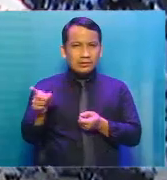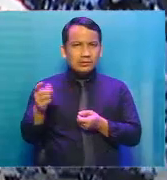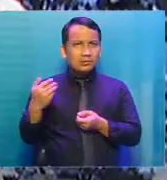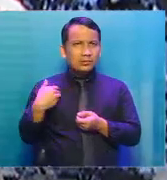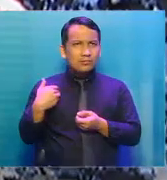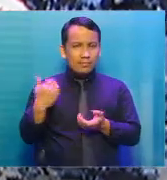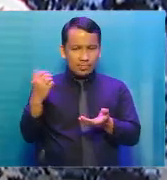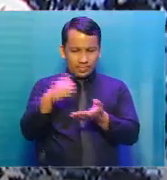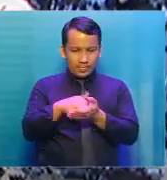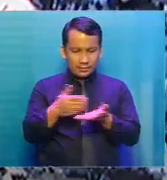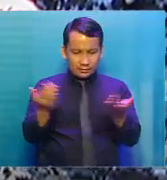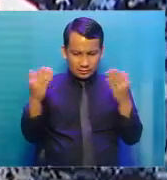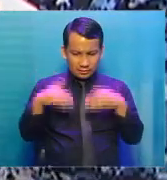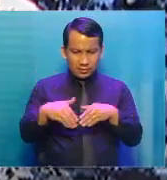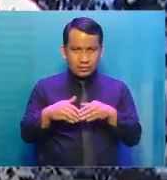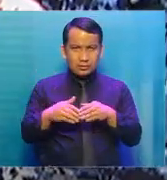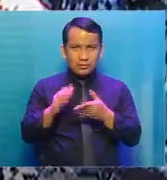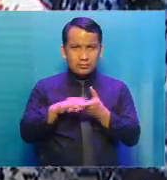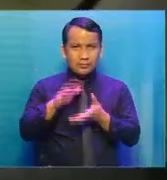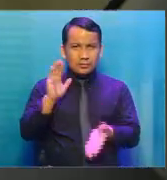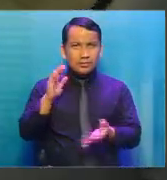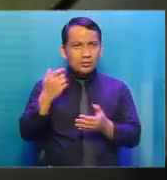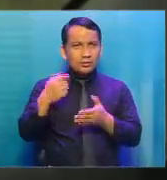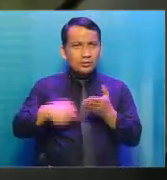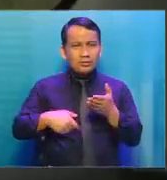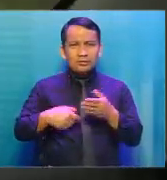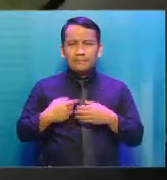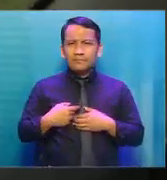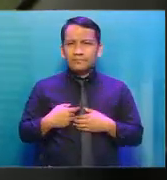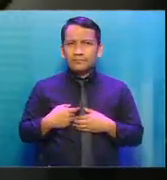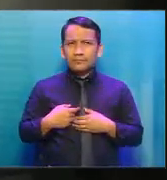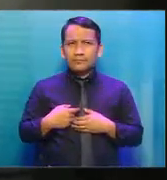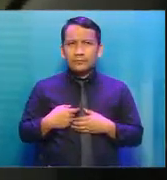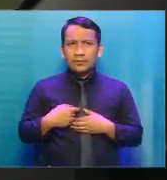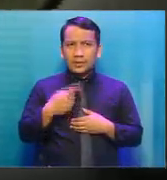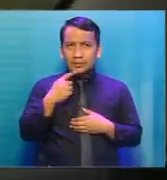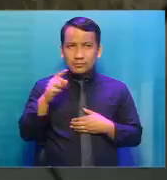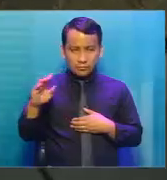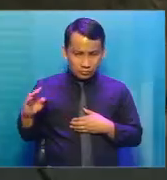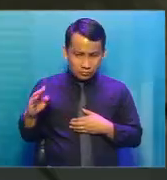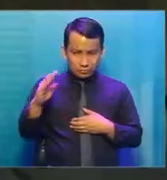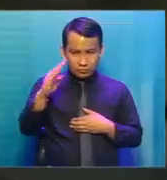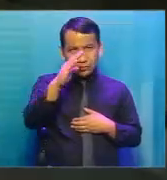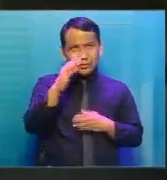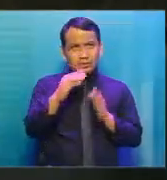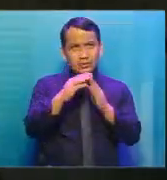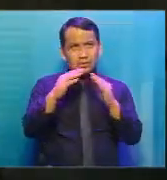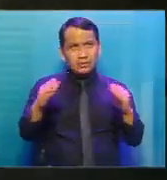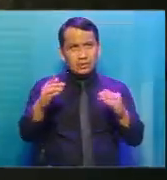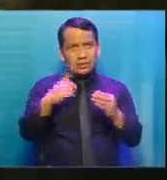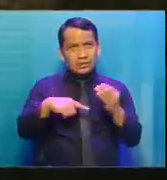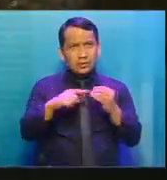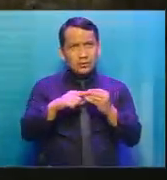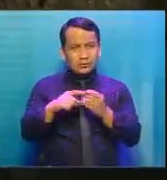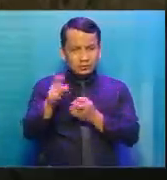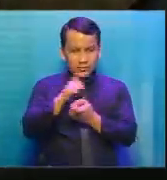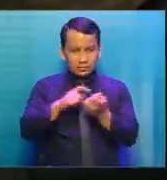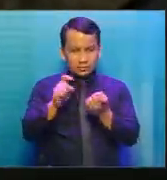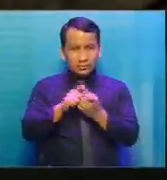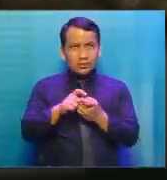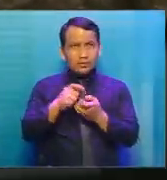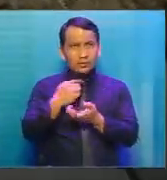po pumasok sila dito na higher than my price. Napaakyat tuloy sila ng bundok, makahanap lang ng baboy na pasok sa